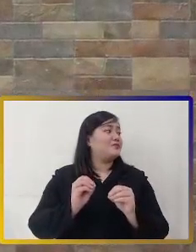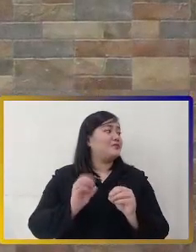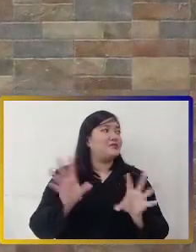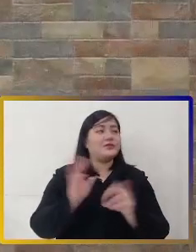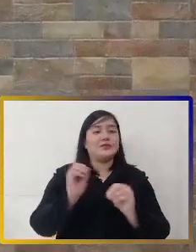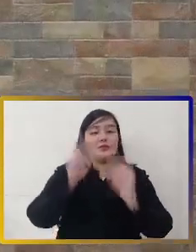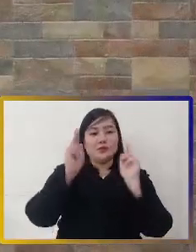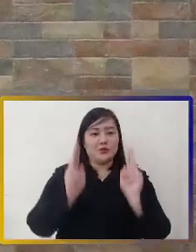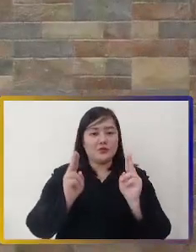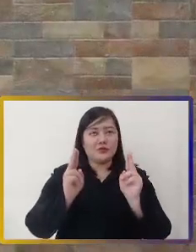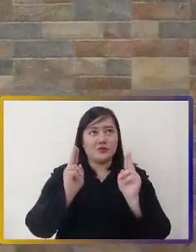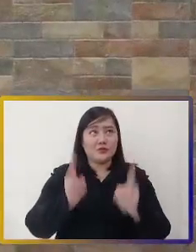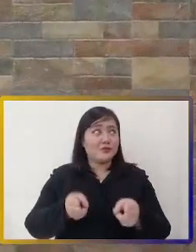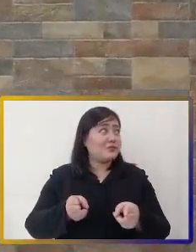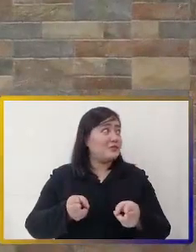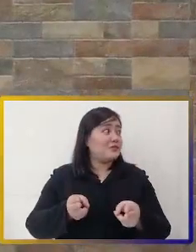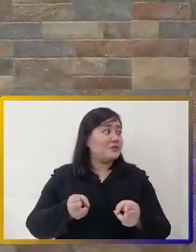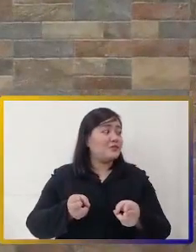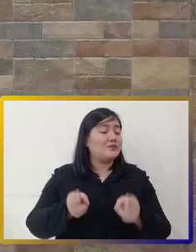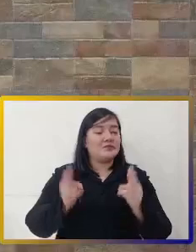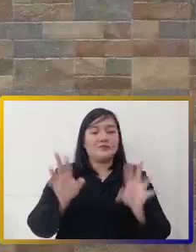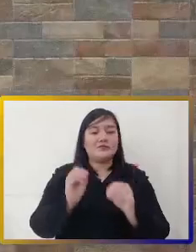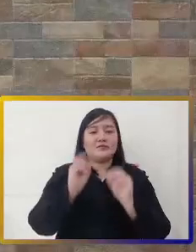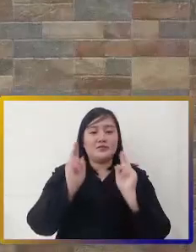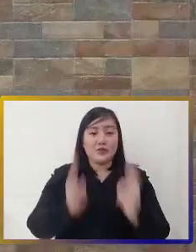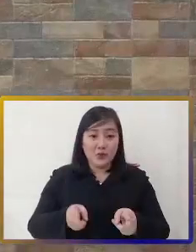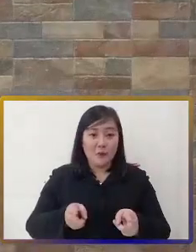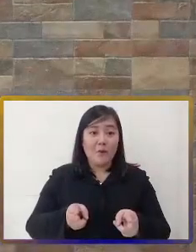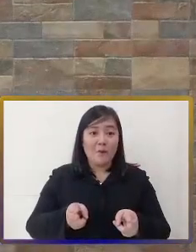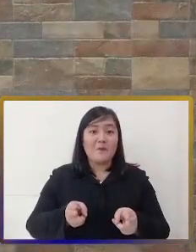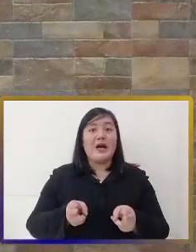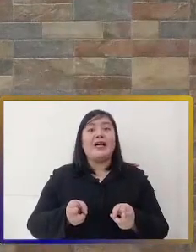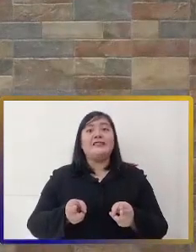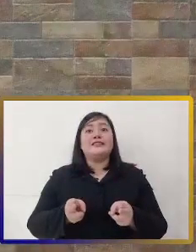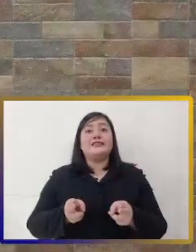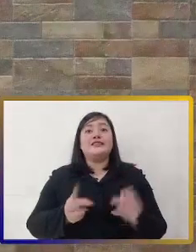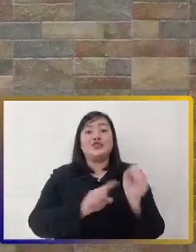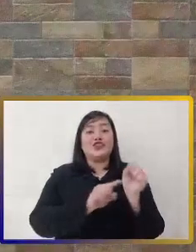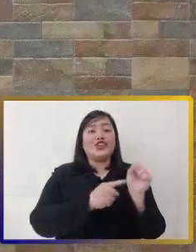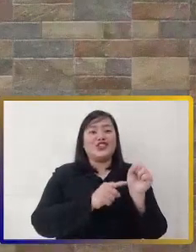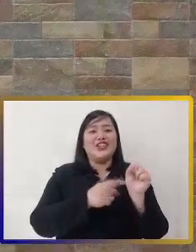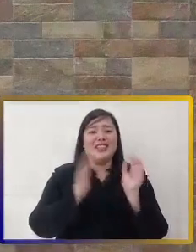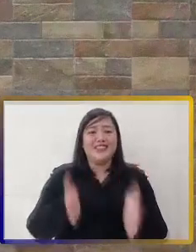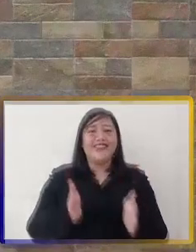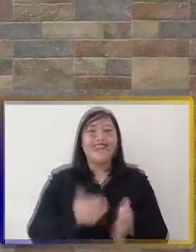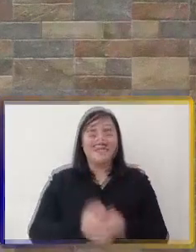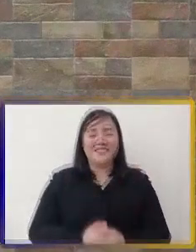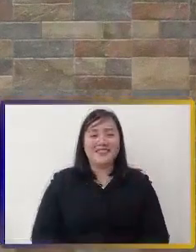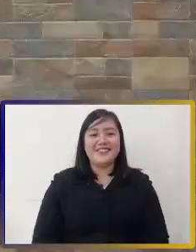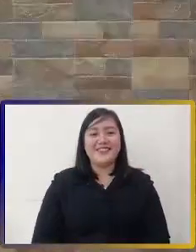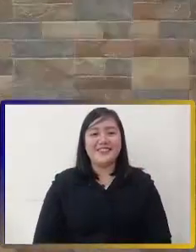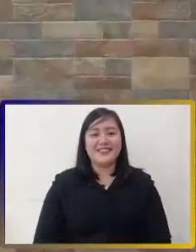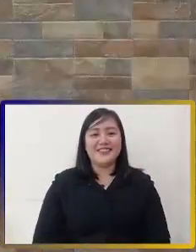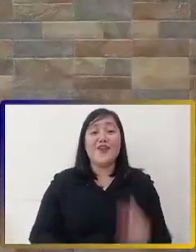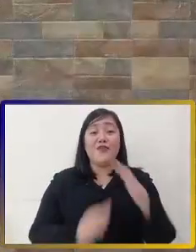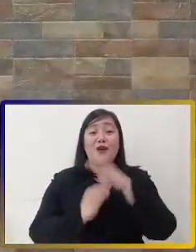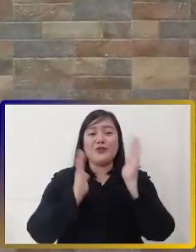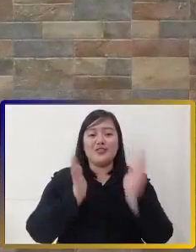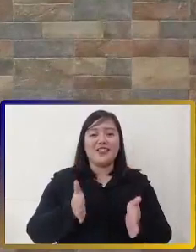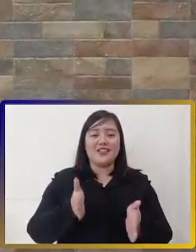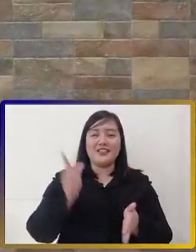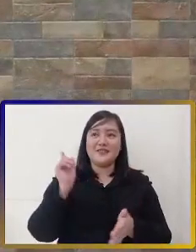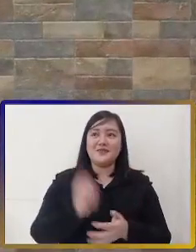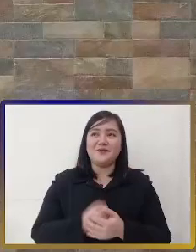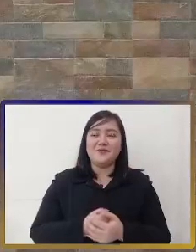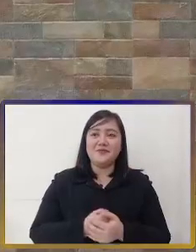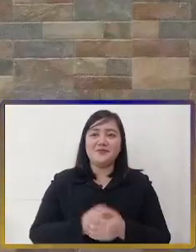will build. Now, makikita po natin yan. Nung sinabi niyang, I will build my church. Makikita po natin yung kasunod po